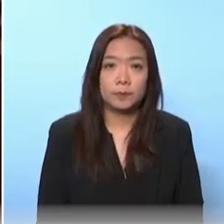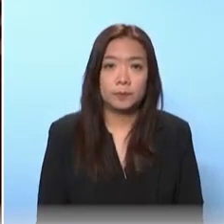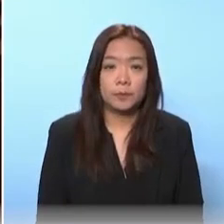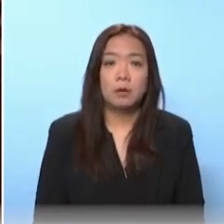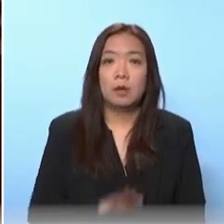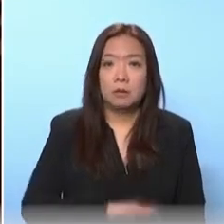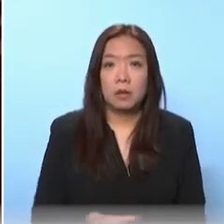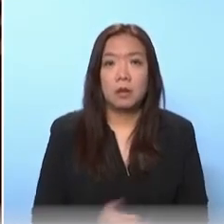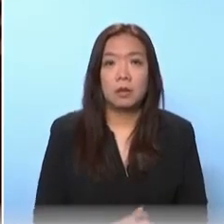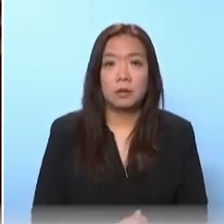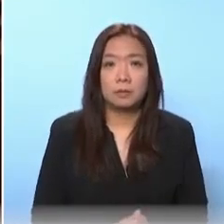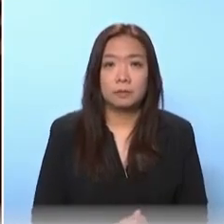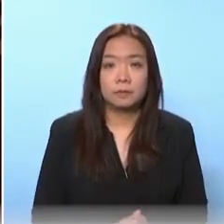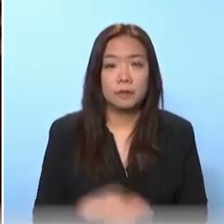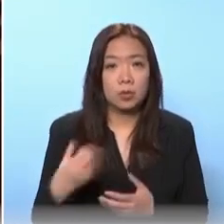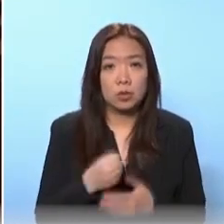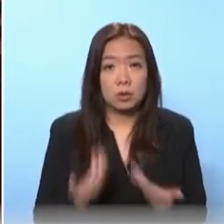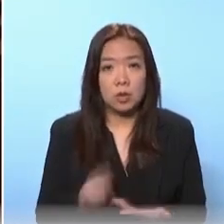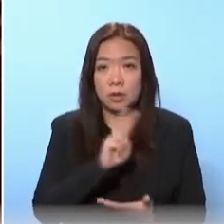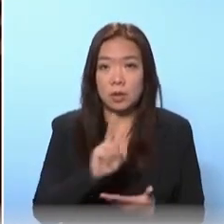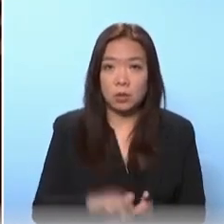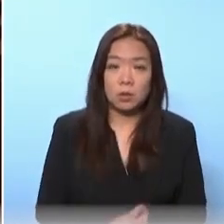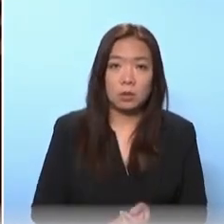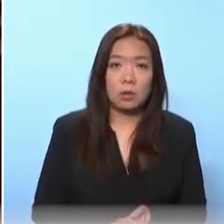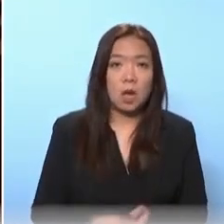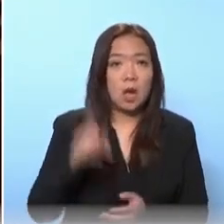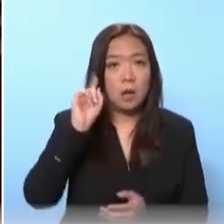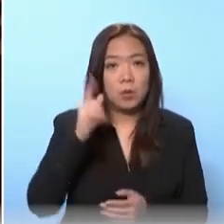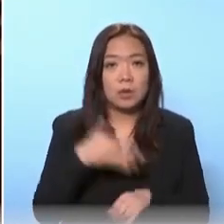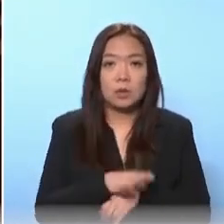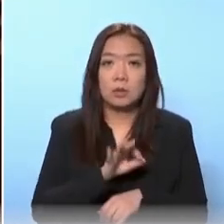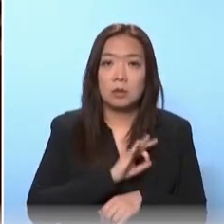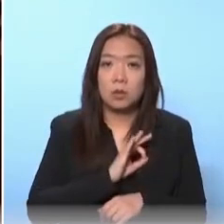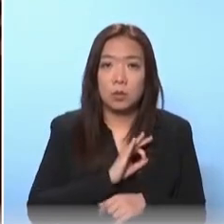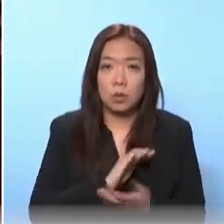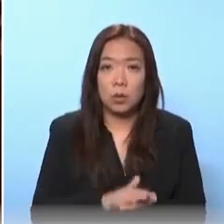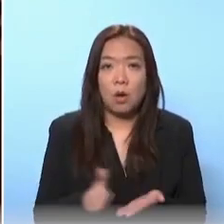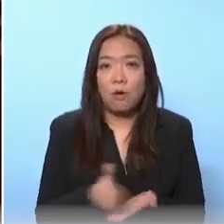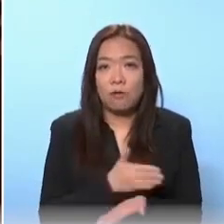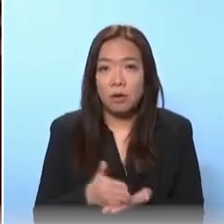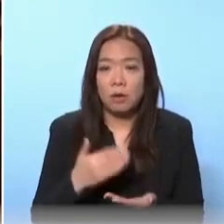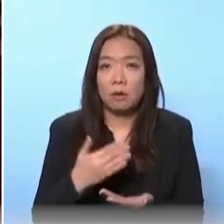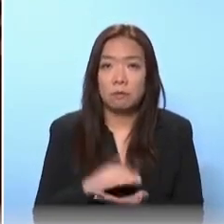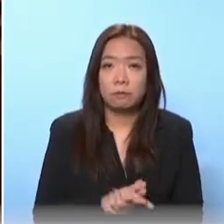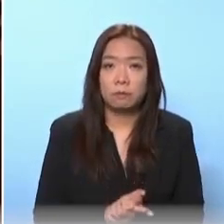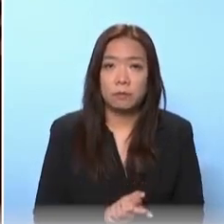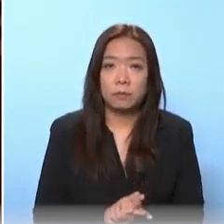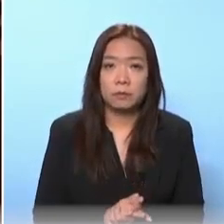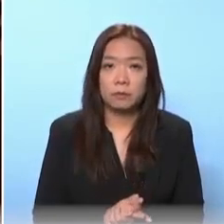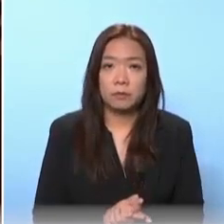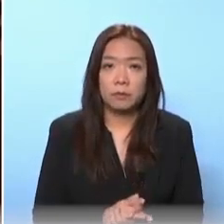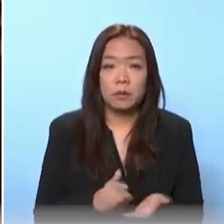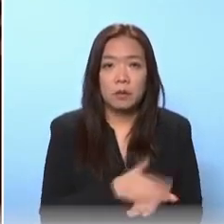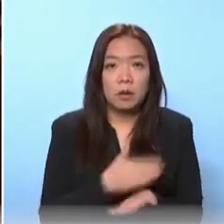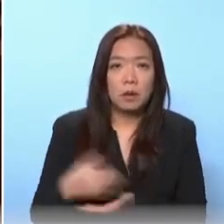係主席，我哋而家睇到啦，我哋每一次喺社會咧分擔呢個資源嘅即係